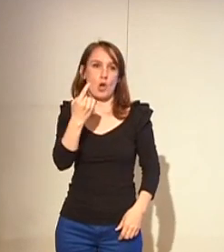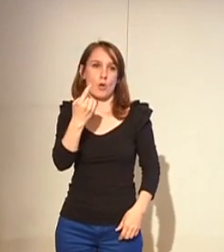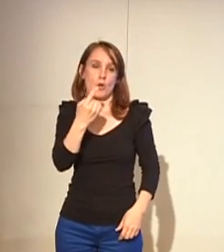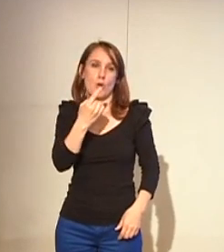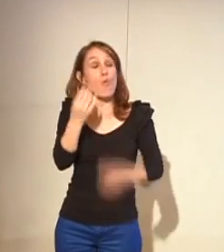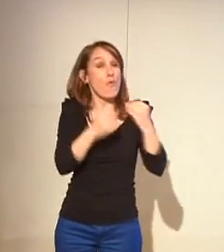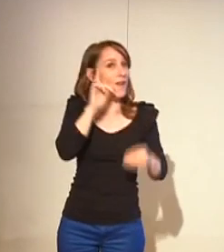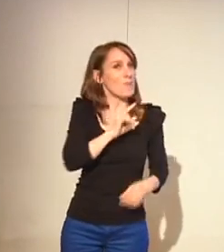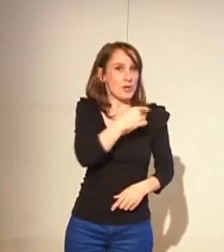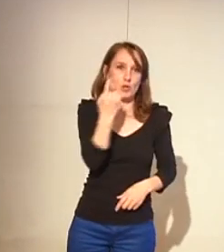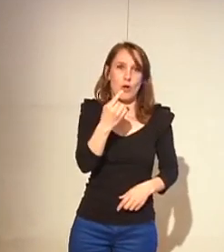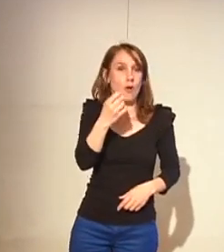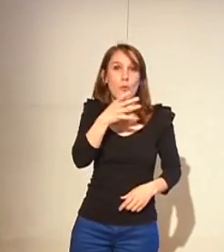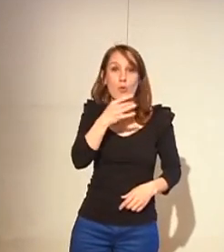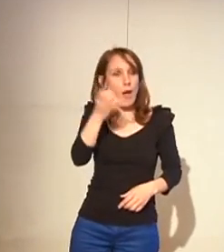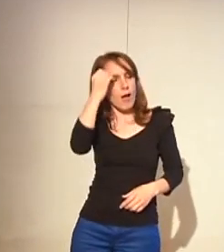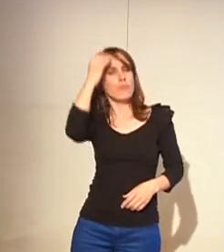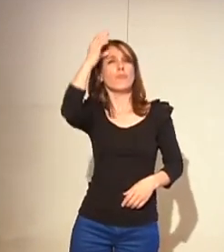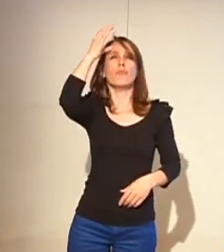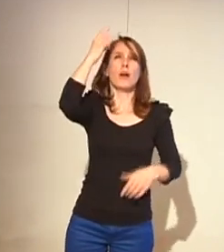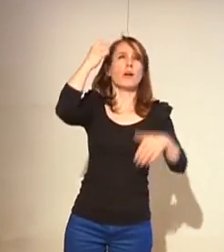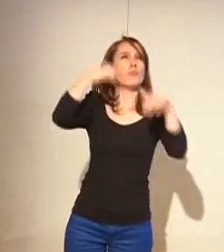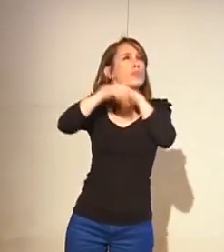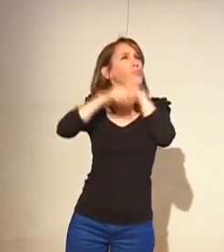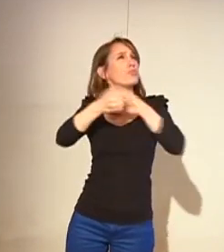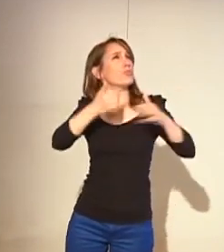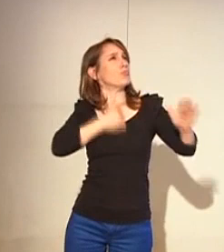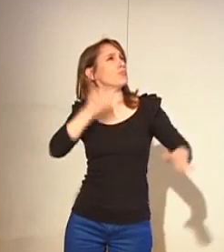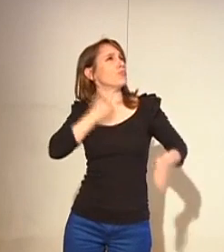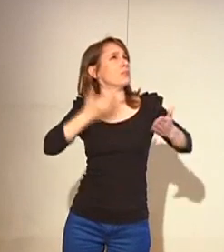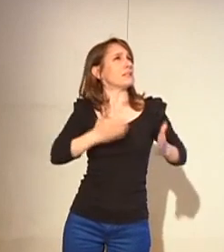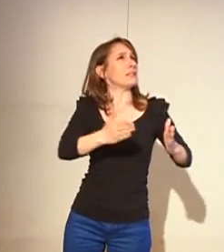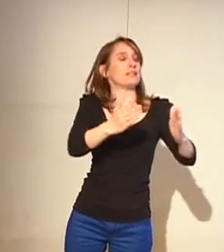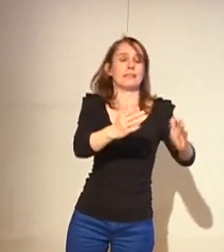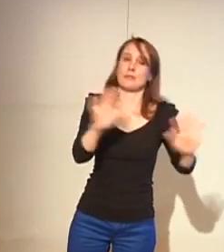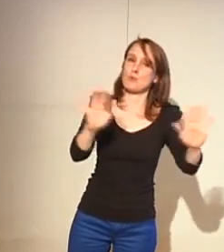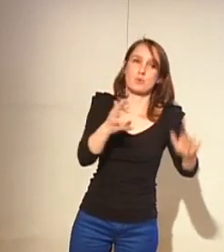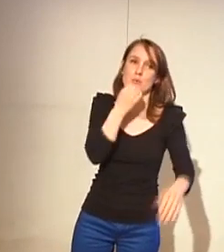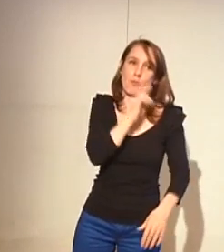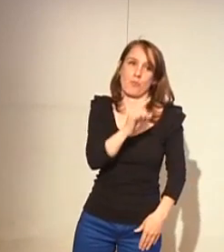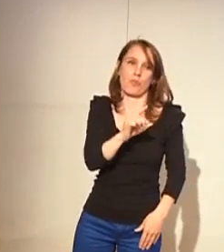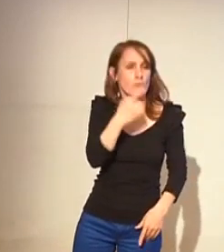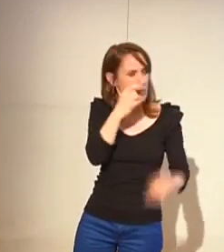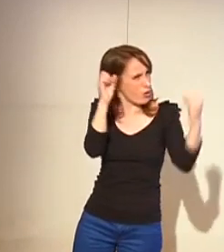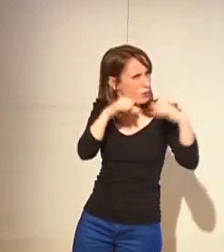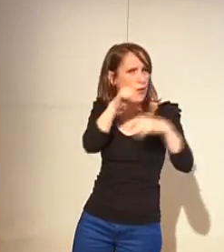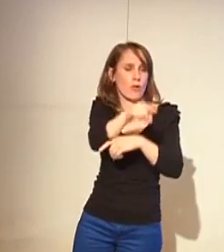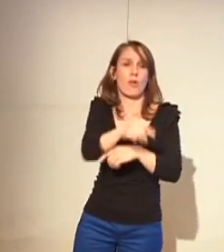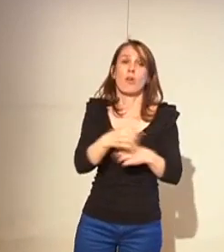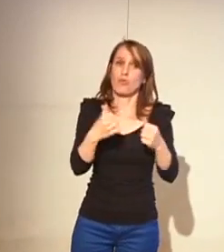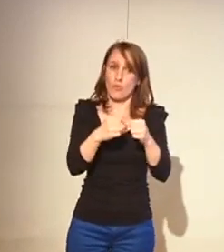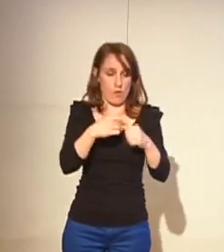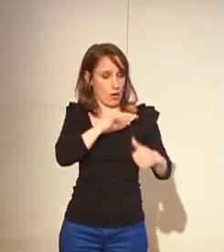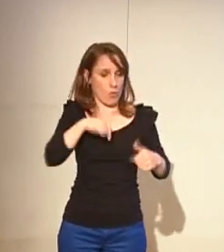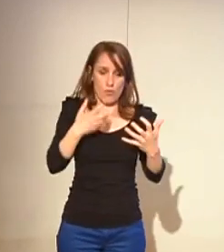seule n'est jamais éclairé bien longtemps donc nous partageons tout à fait cette vision des choses et donc nous avons fait le choix de la continuité de l'action